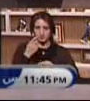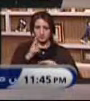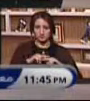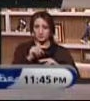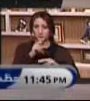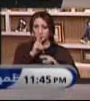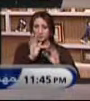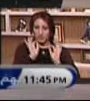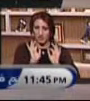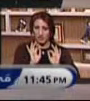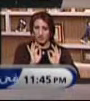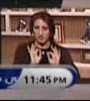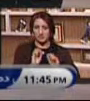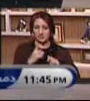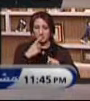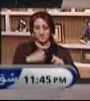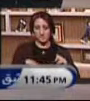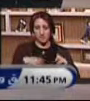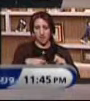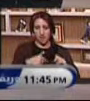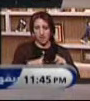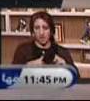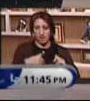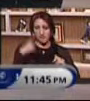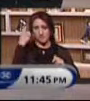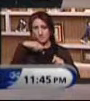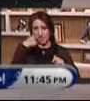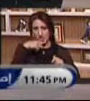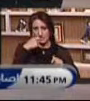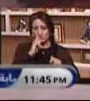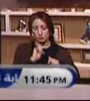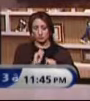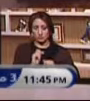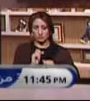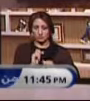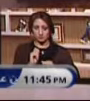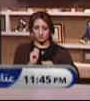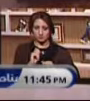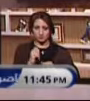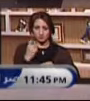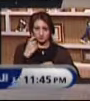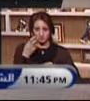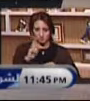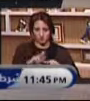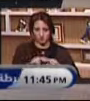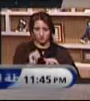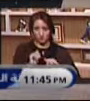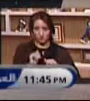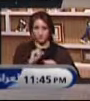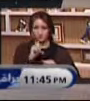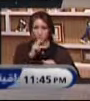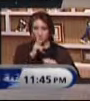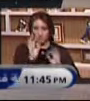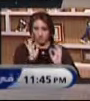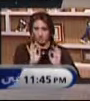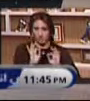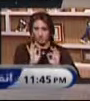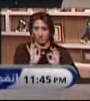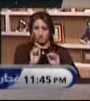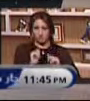ناس قاسية في الموت مولانا. نعم، في ناس قاسية في الموت. يعني في ناس يعني حتى البعض يعتبر هل ده